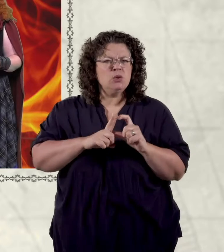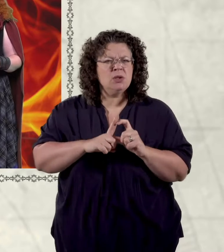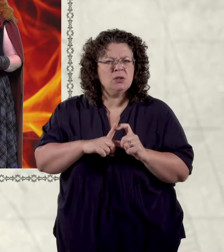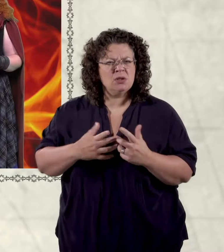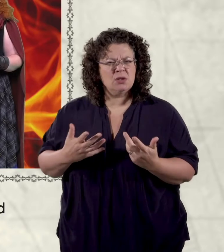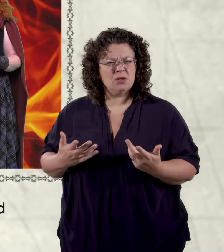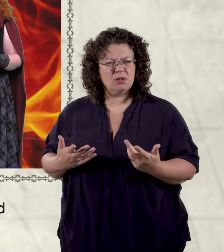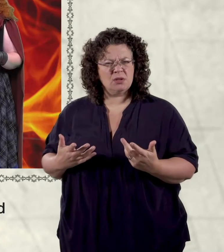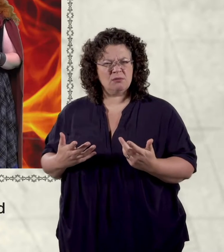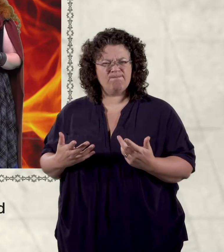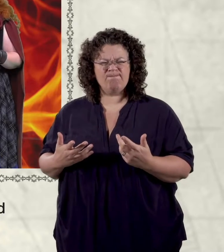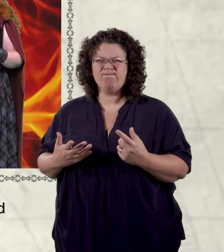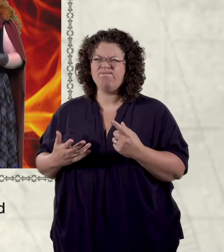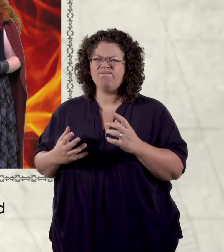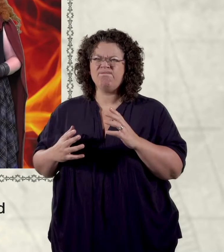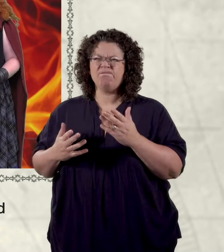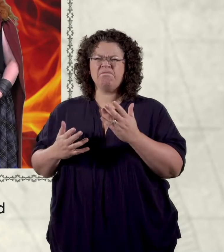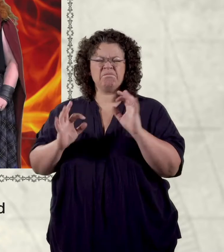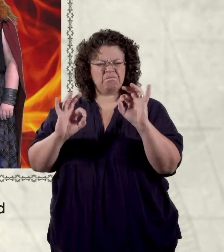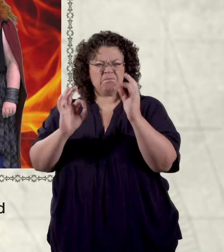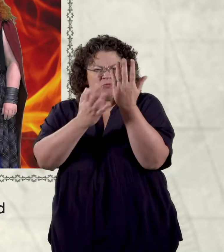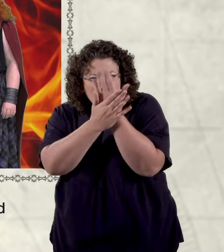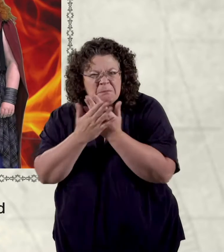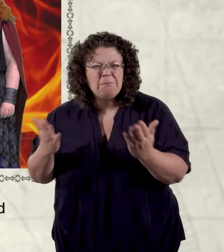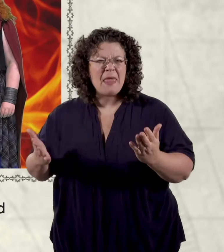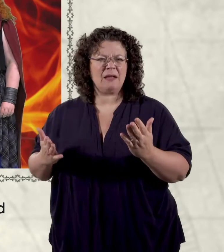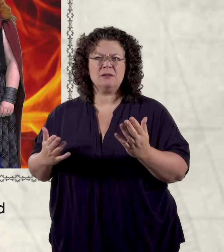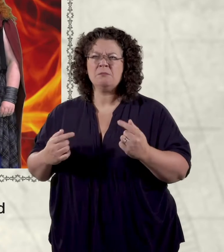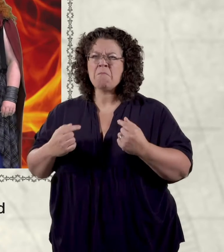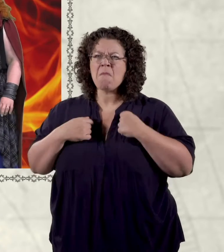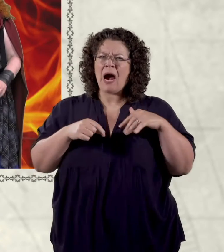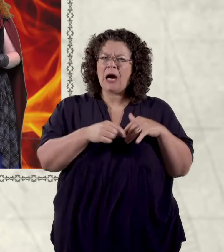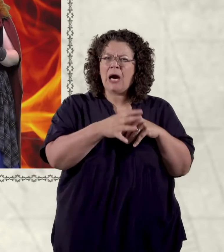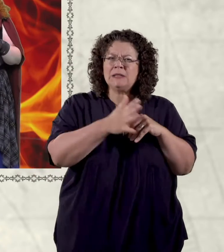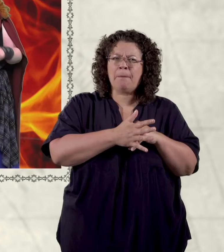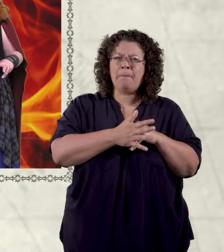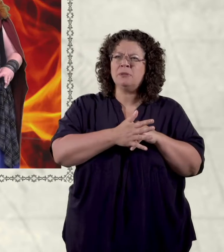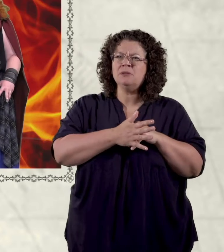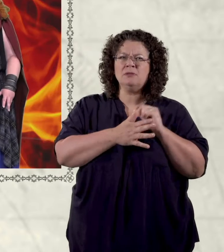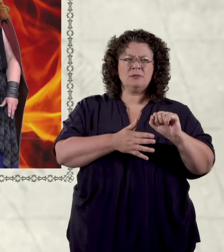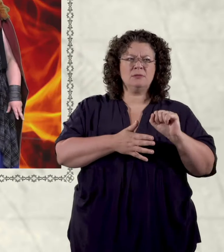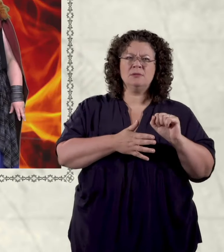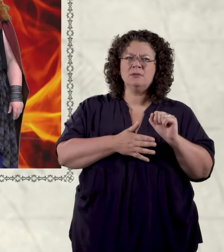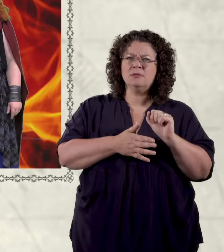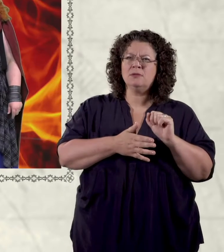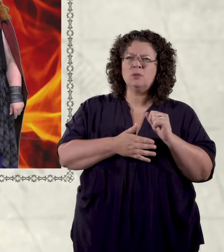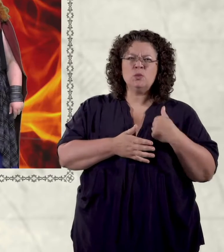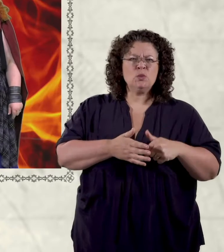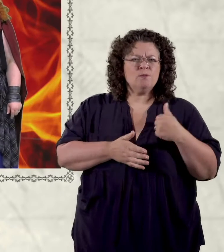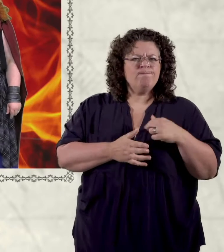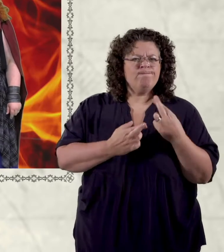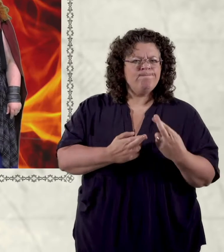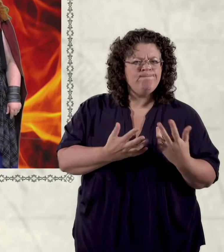i. Symbol o'r creulondeb ddangoswyd at y merched i. Symbol o'r amharch ddangoswyd